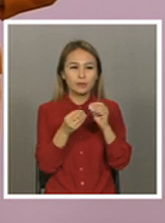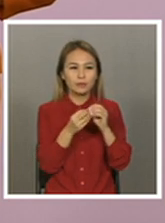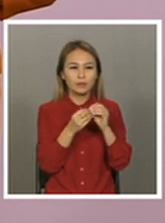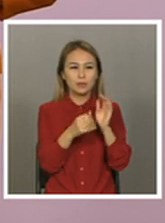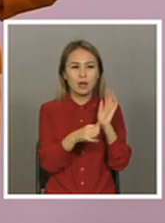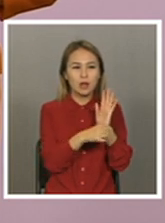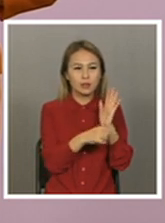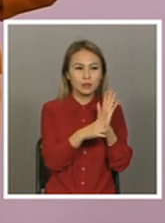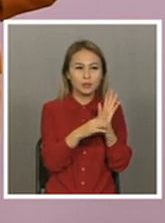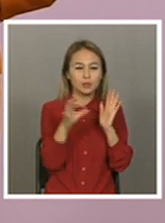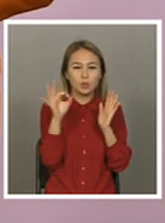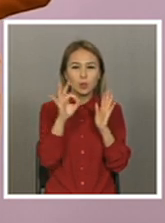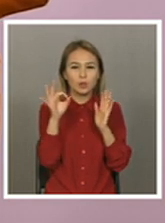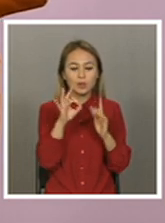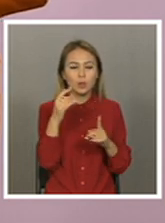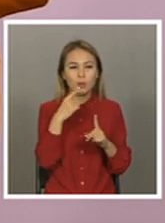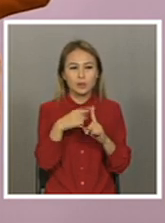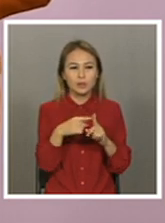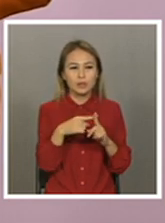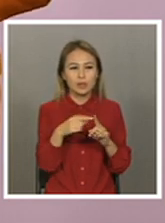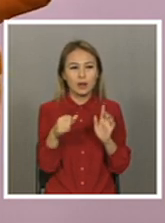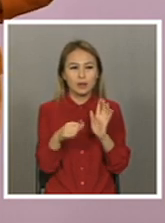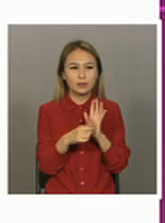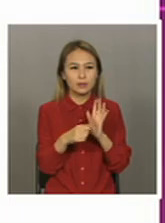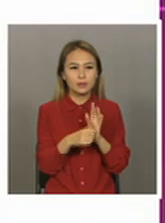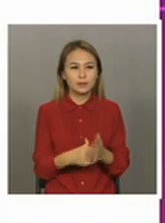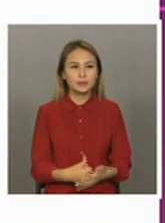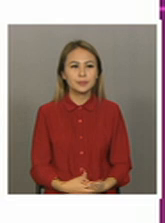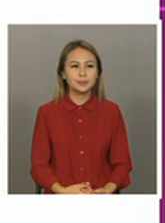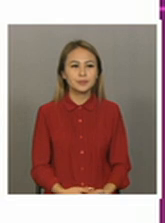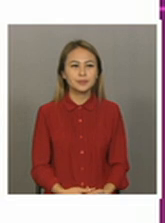мен 0-дің қосындысы 6-ға тең.